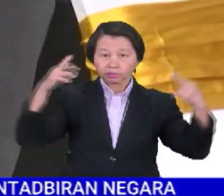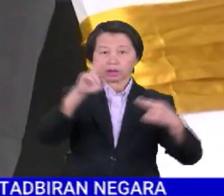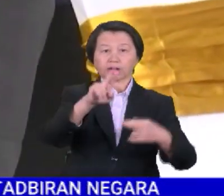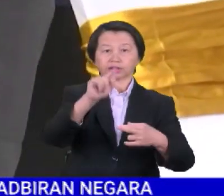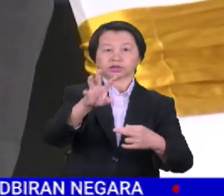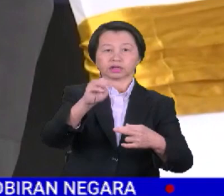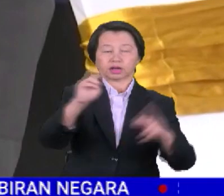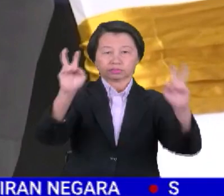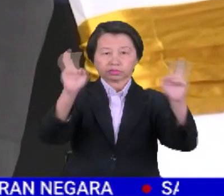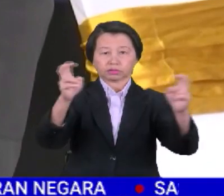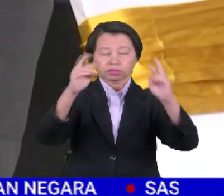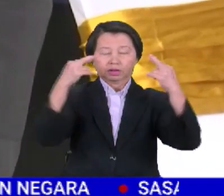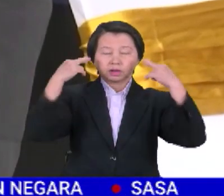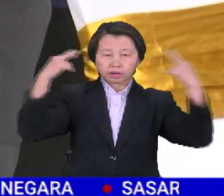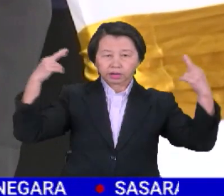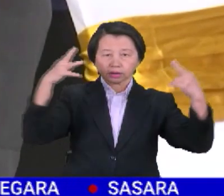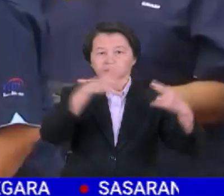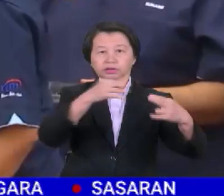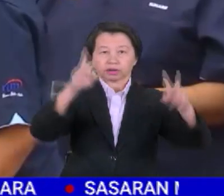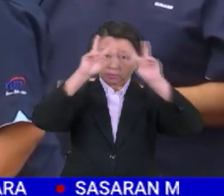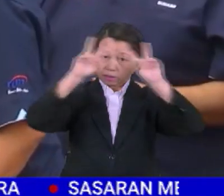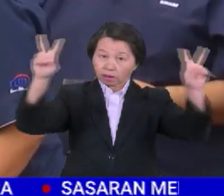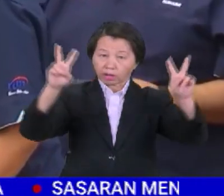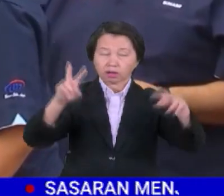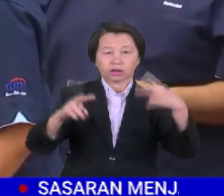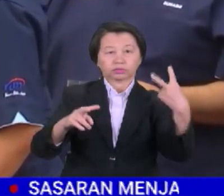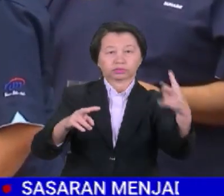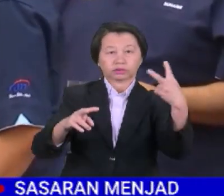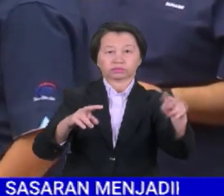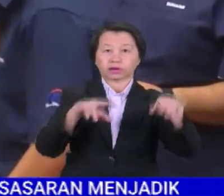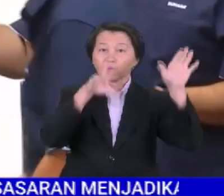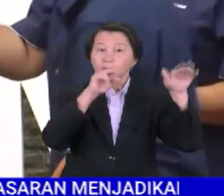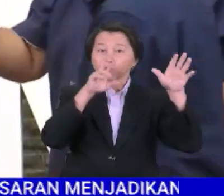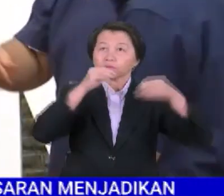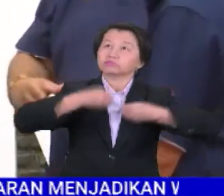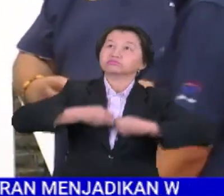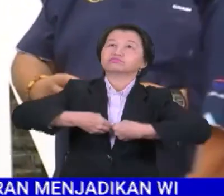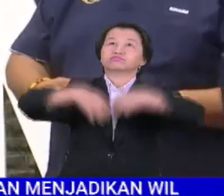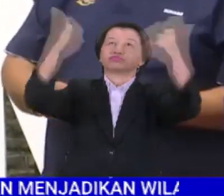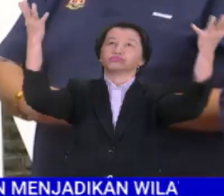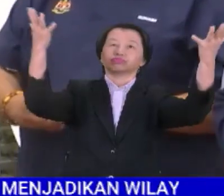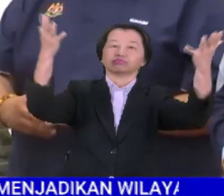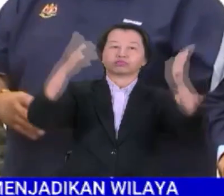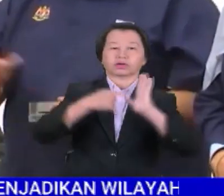itu bertemakan radio dan keamanan. 12 ekor merpati turut dilepaskan